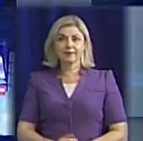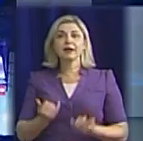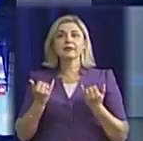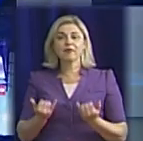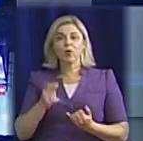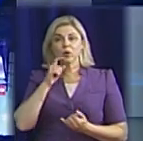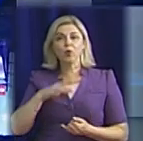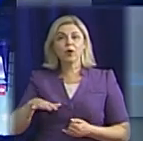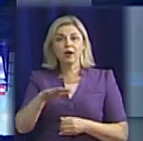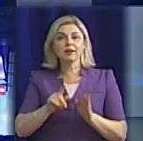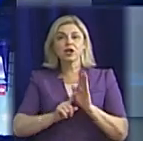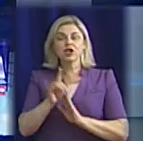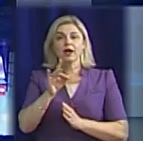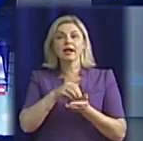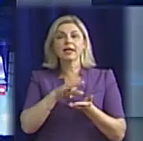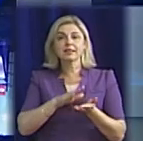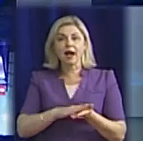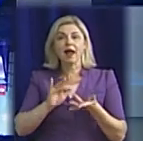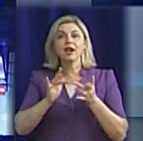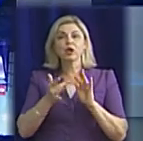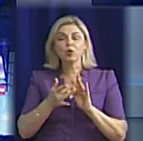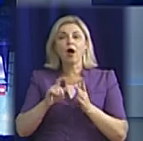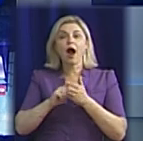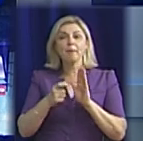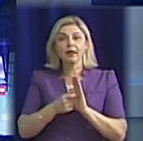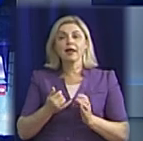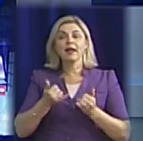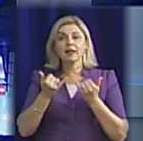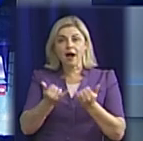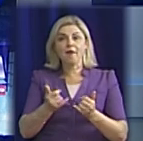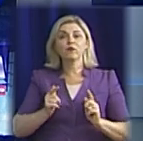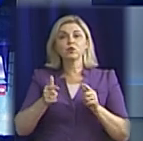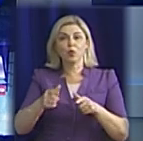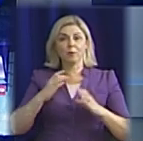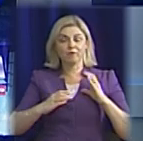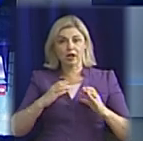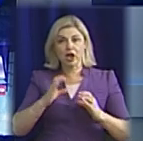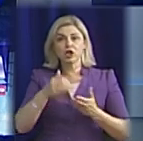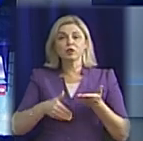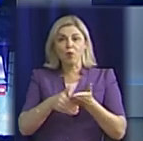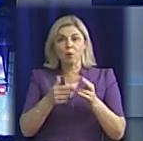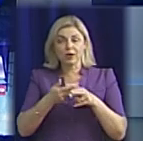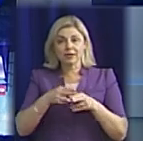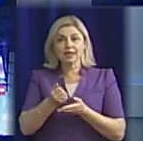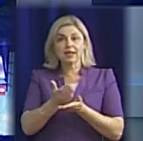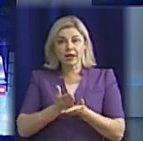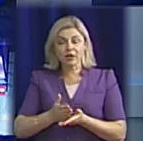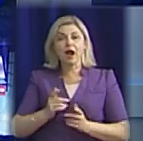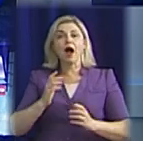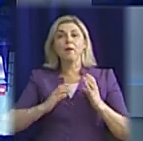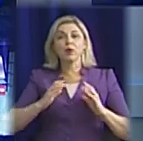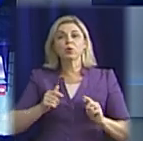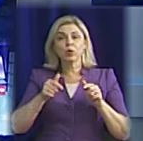Сьогодні в Україні розпочалась реєстрація електронних кабінетів для вступників. За допомогою цього сервісу абітурієнти